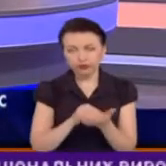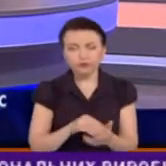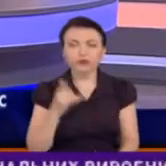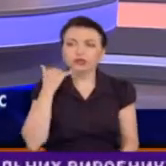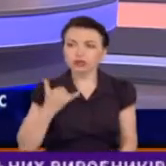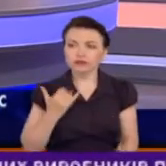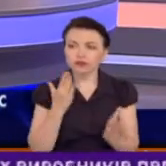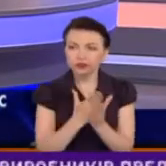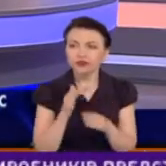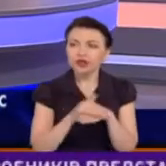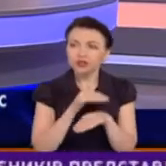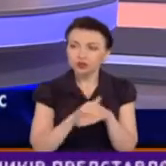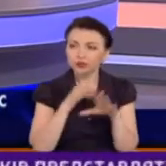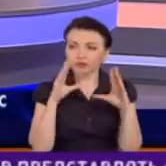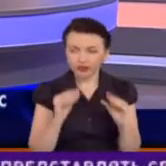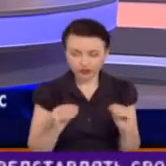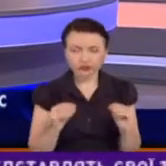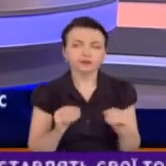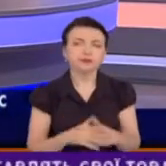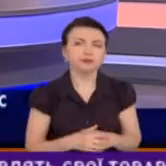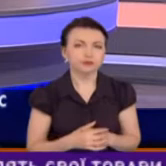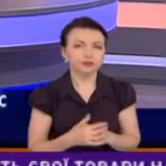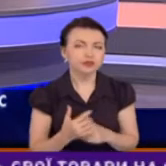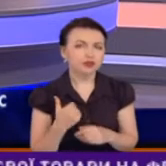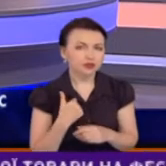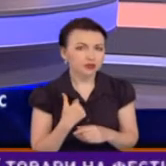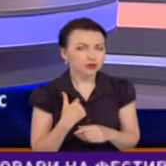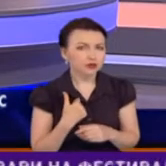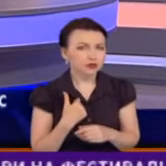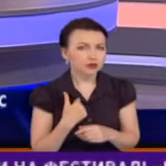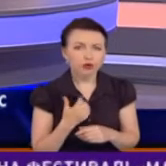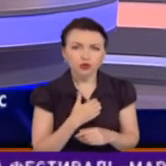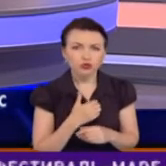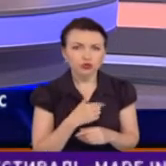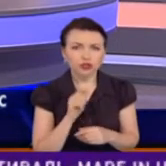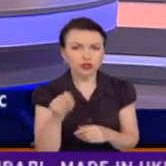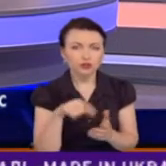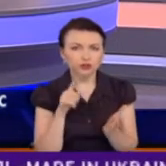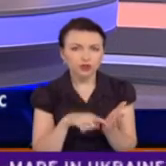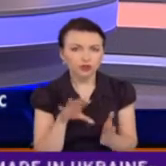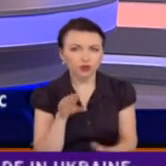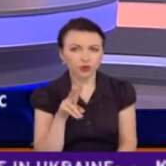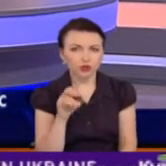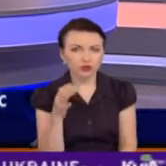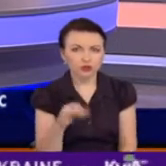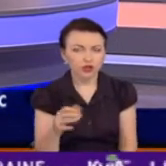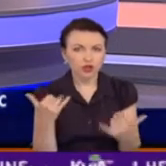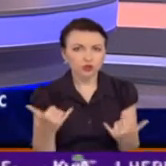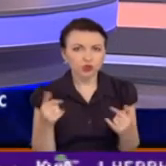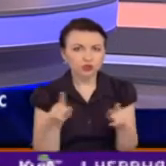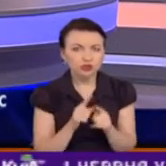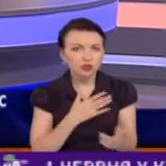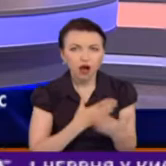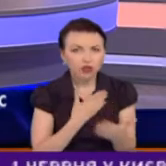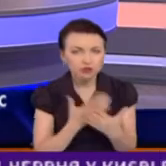вечір. Алло, добрий вечір. Да, слухаємо. У мене хотілося задати питання Олексію, але він такий сьогодні